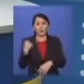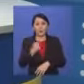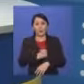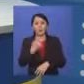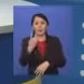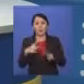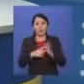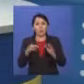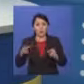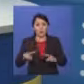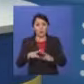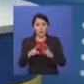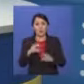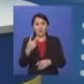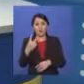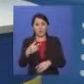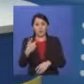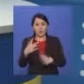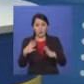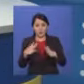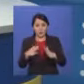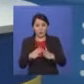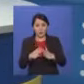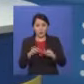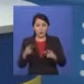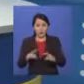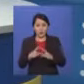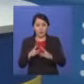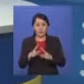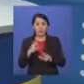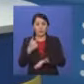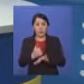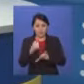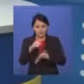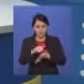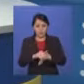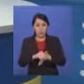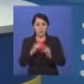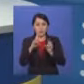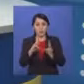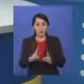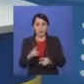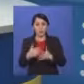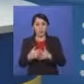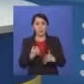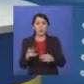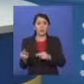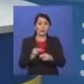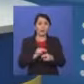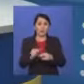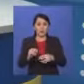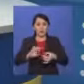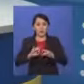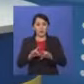ішінде 27 өрт болса, соның 23-і жеке тұрғын үй секторында шыққан. Негізгі себептермен төтенше жағдайларды алдын